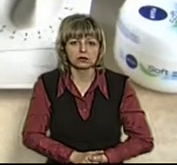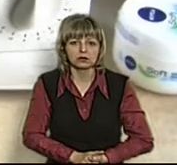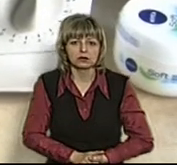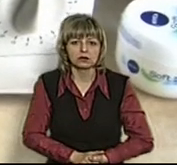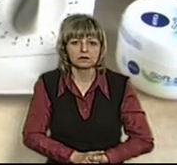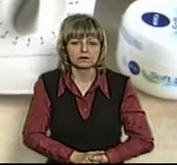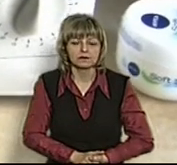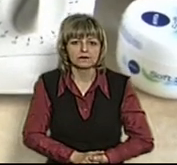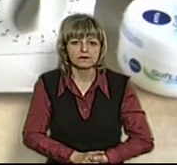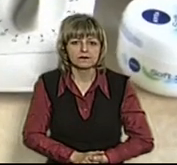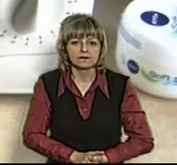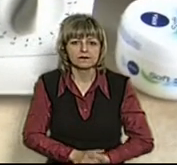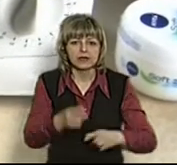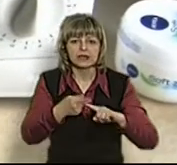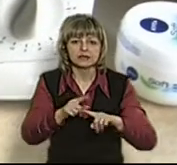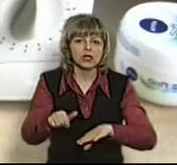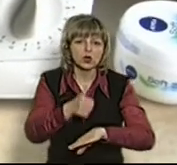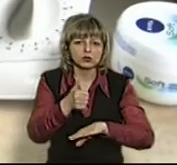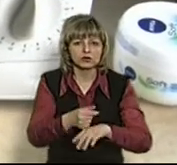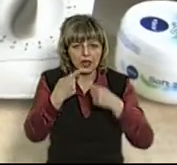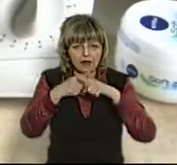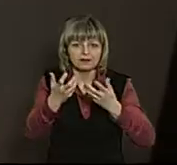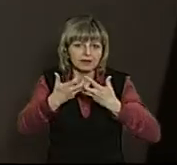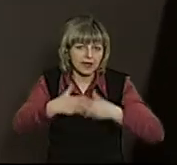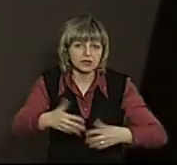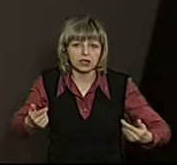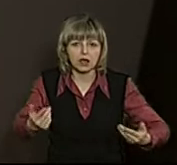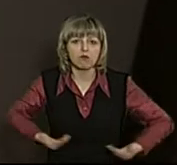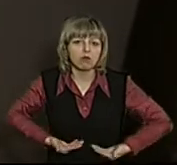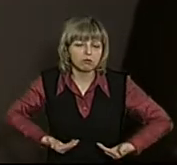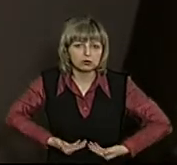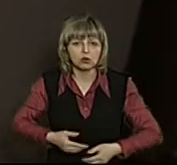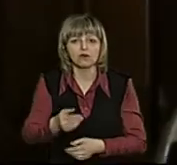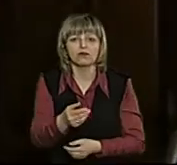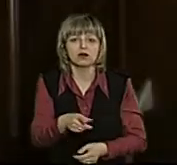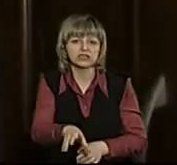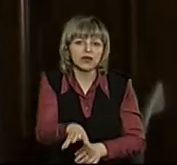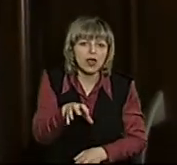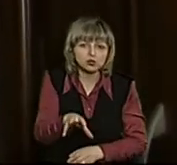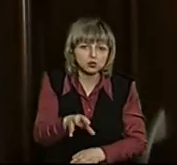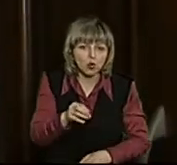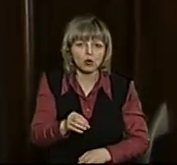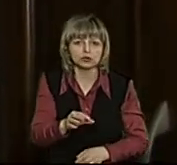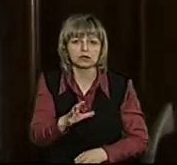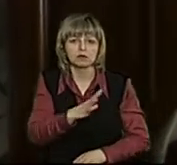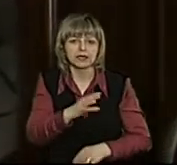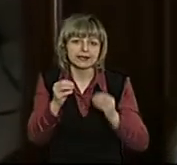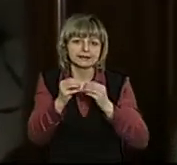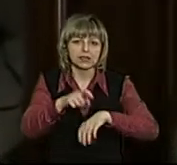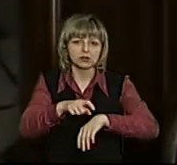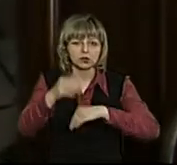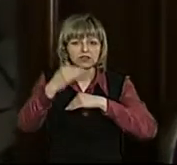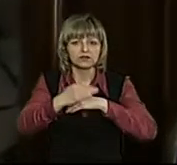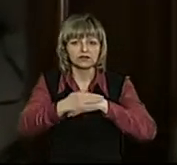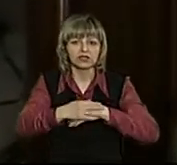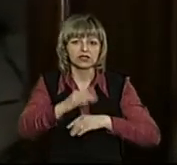з морозильною камерою. А це основне, побутова техніка. Вода, не знаю, чи буде працювати насос. Було якраз 10-та година вечора, жінка